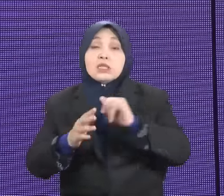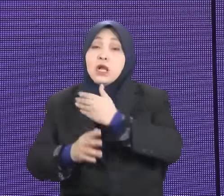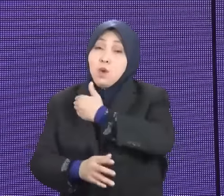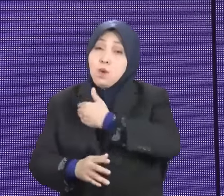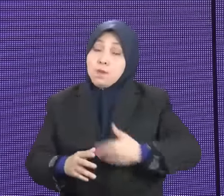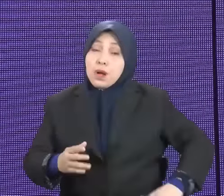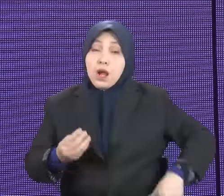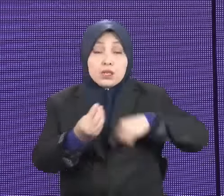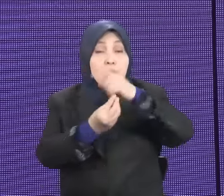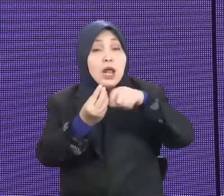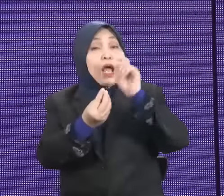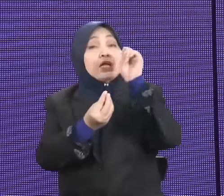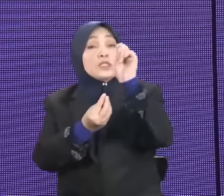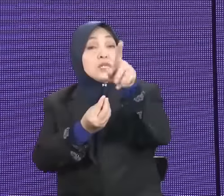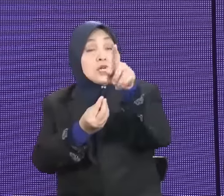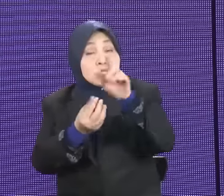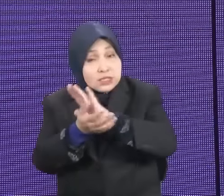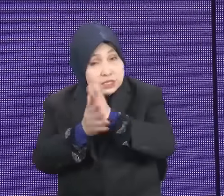jadi Allah